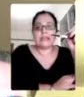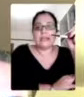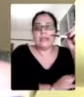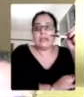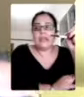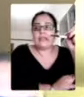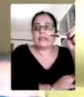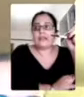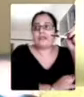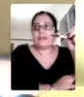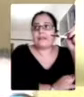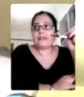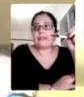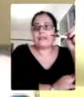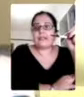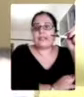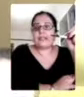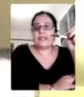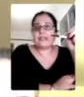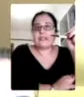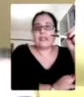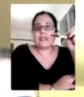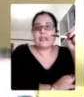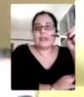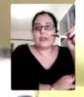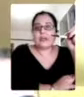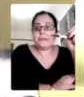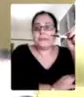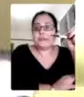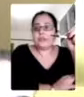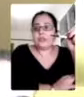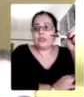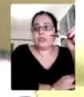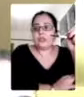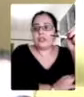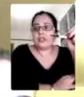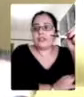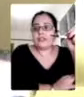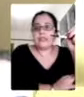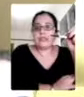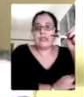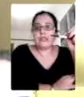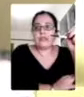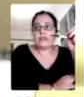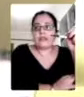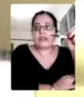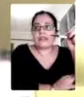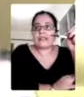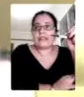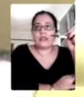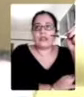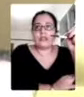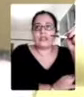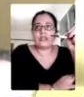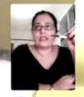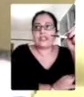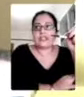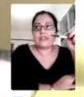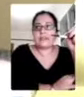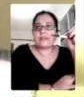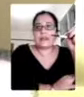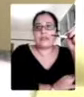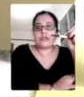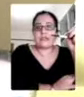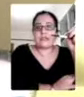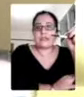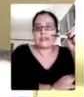değil. Yani uçmaya başladı fiyatlar. O pipo ne bileyim 3 tanesi 10 dolar, 5